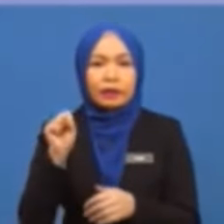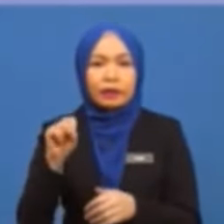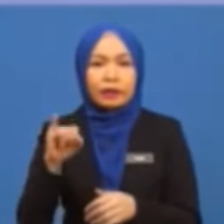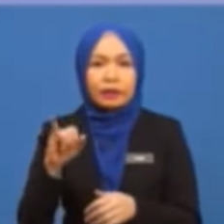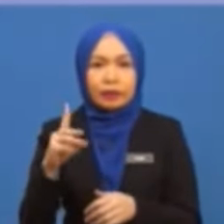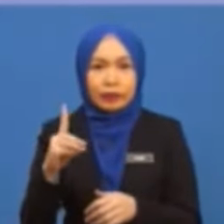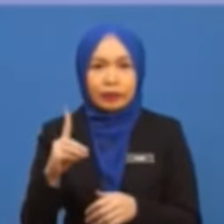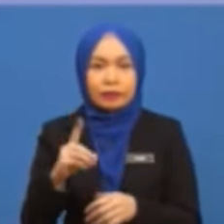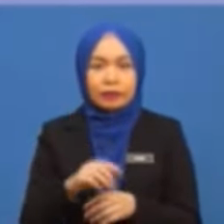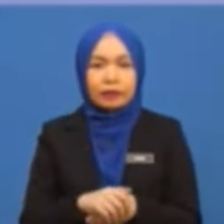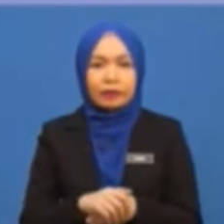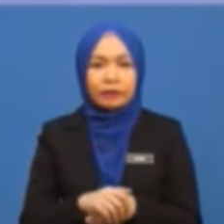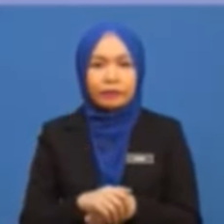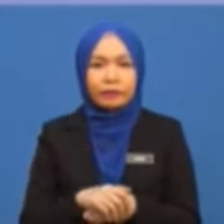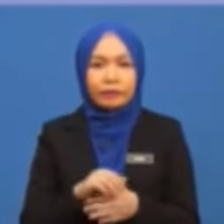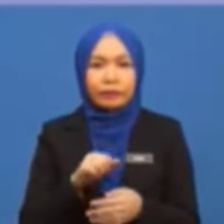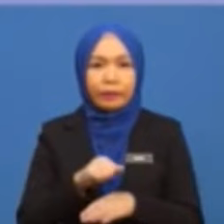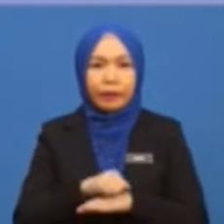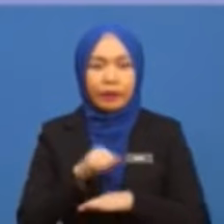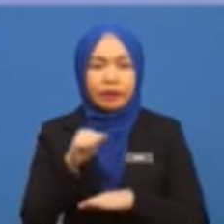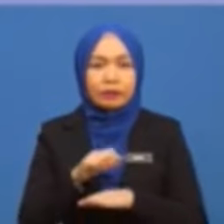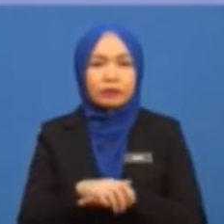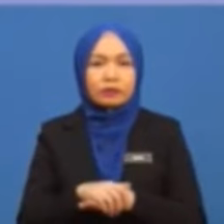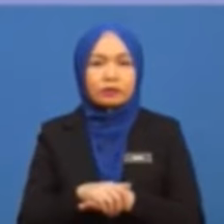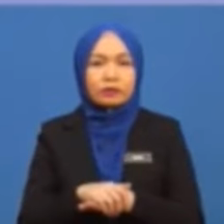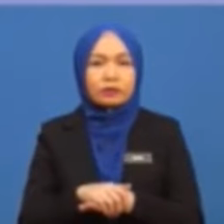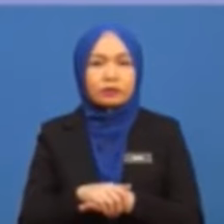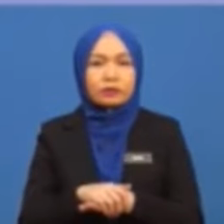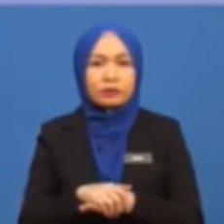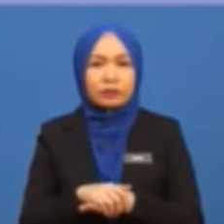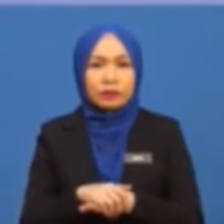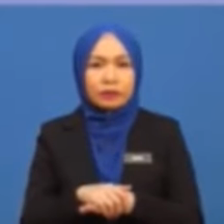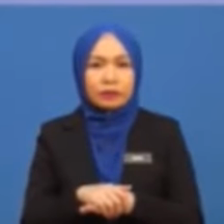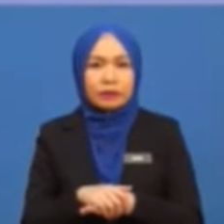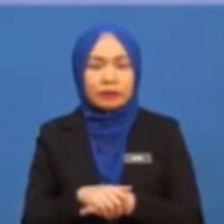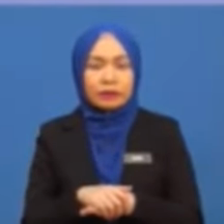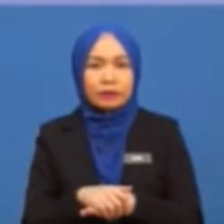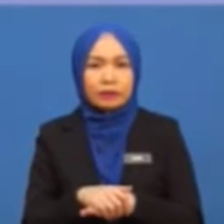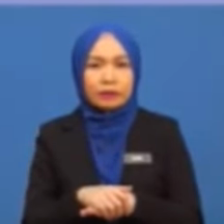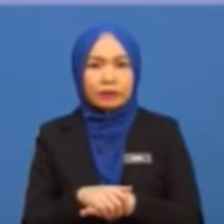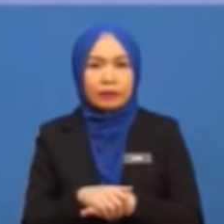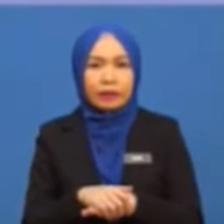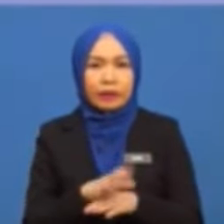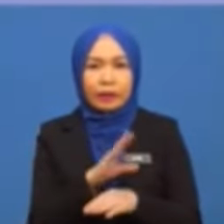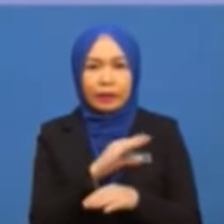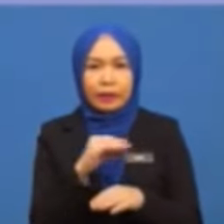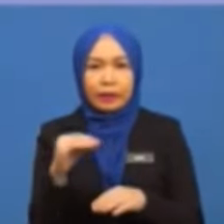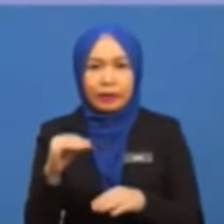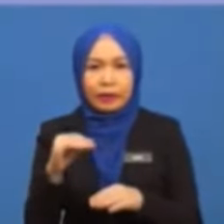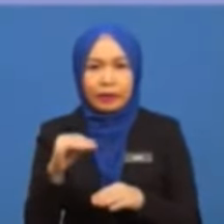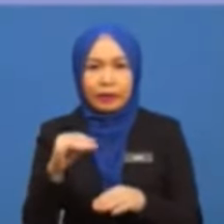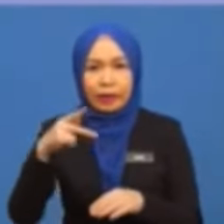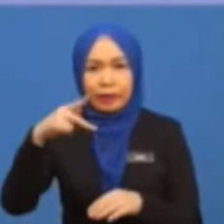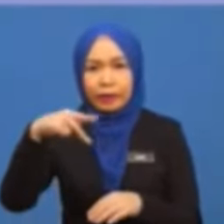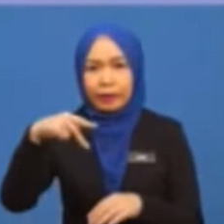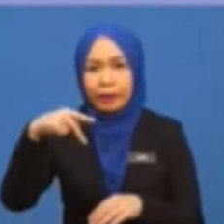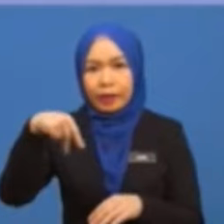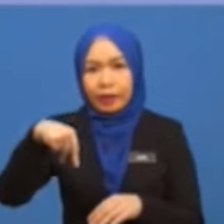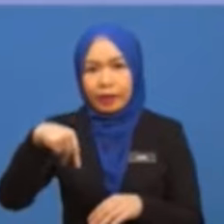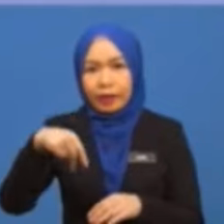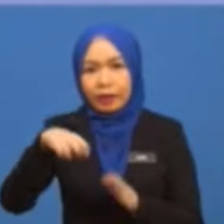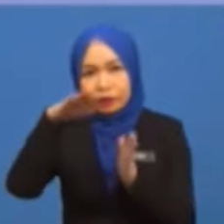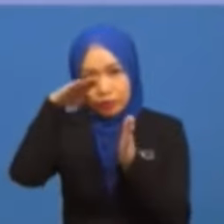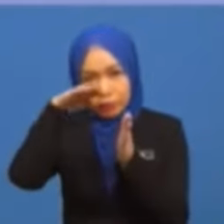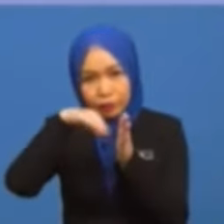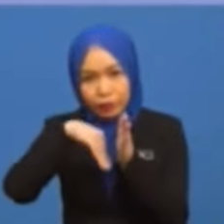per desimeter padu kepada 0.1 mol per desimeter padu, nilai pH menurun